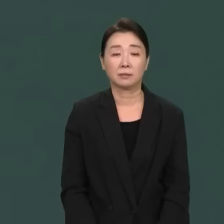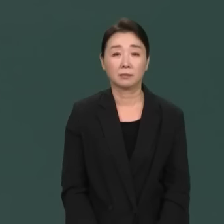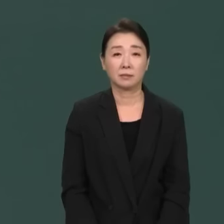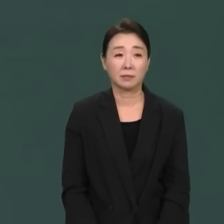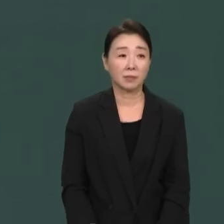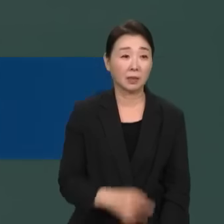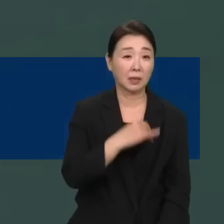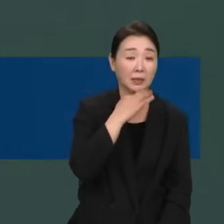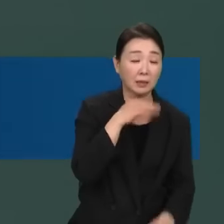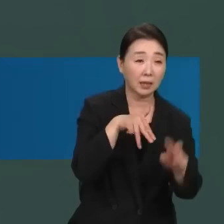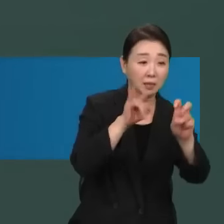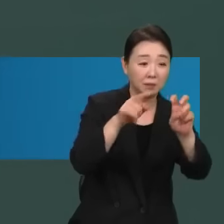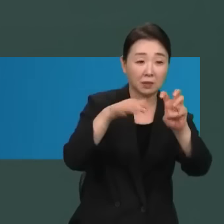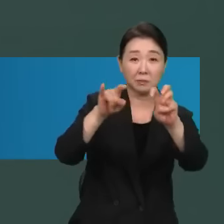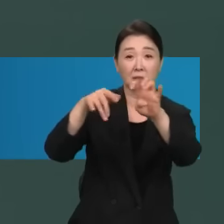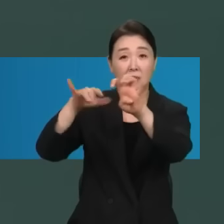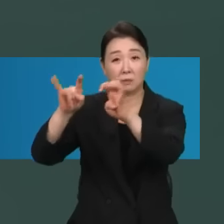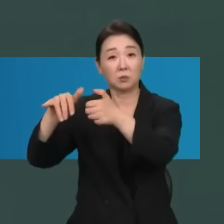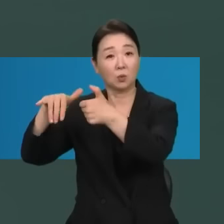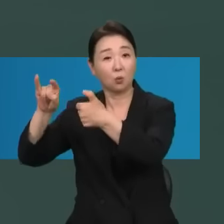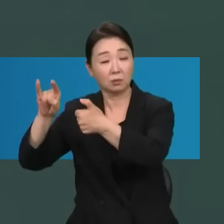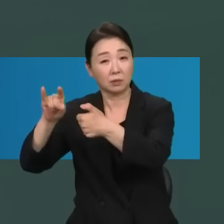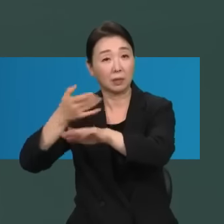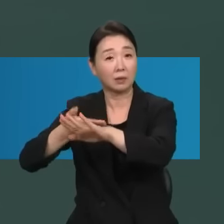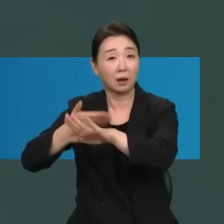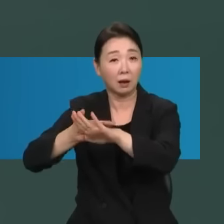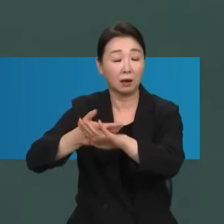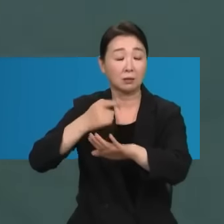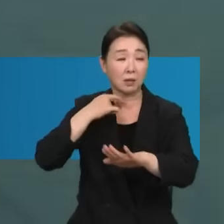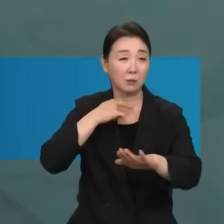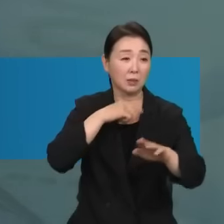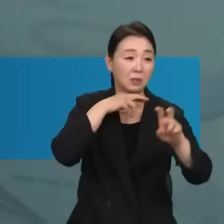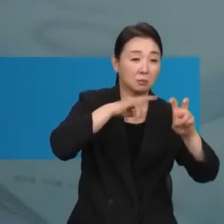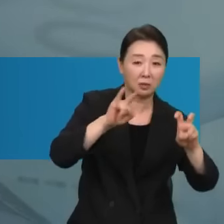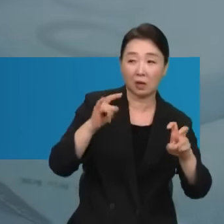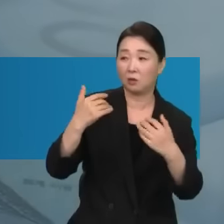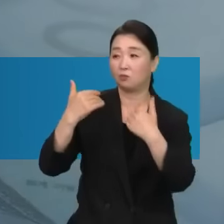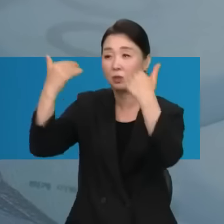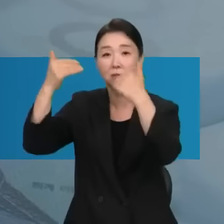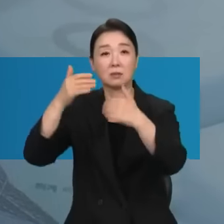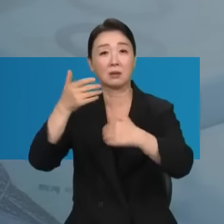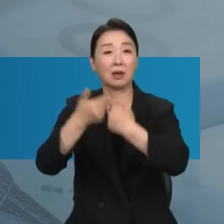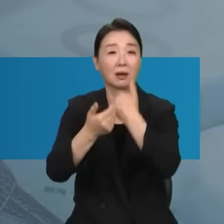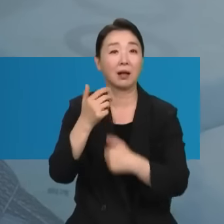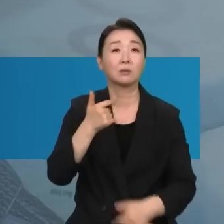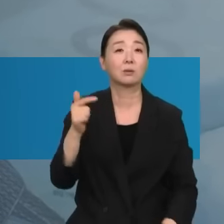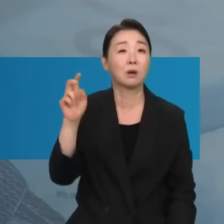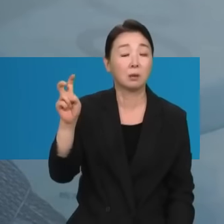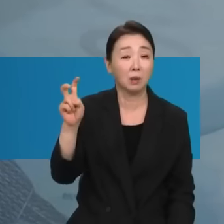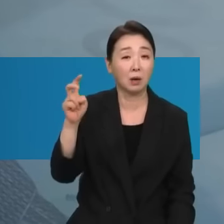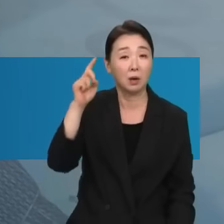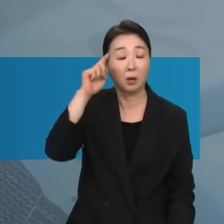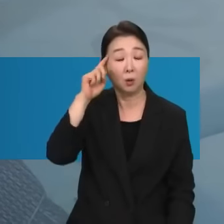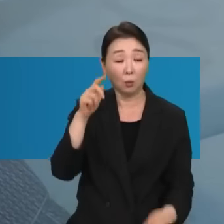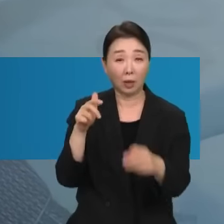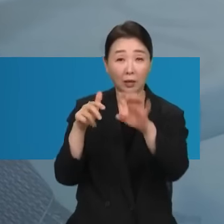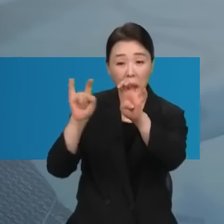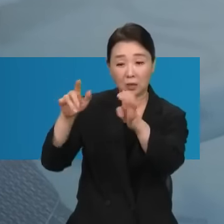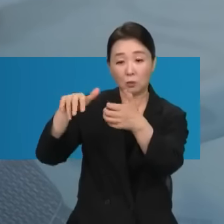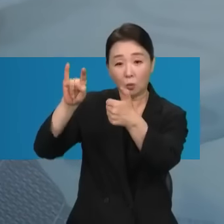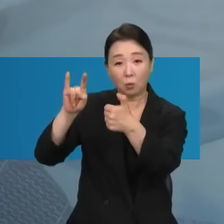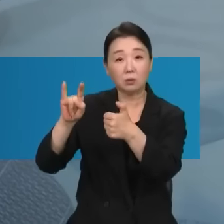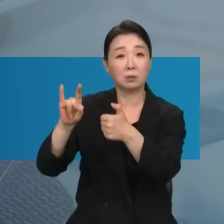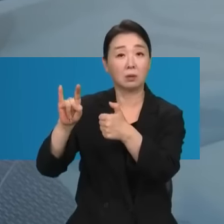이렇게 세대별로 차등을 주면 세대 갈등이 커질 거라는 우려가 나옵니다. 당장 중장년층은 이대로 되면